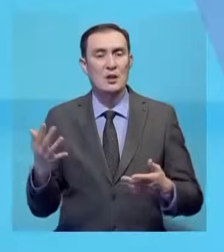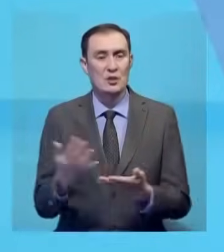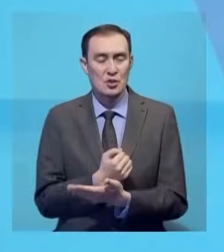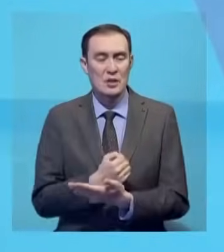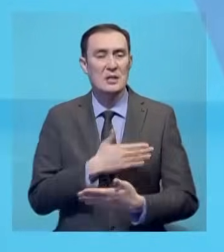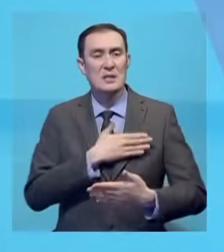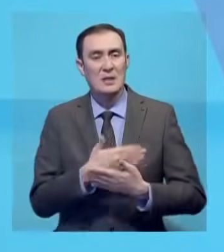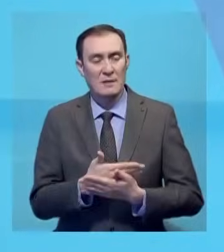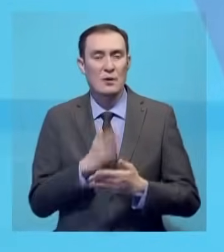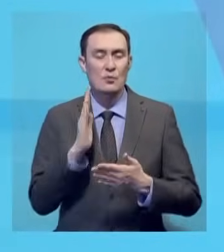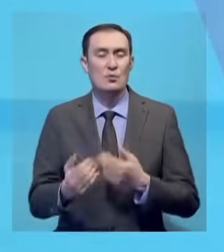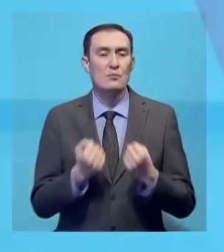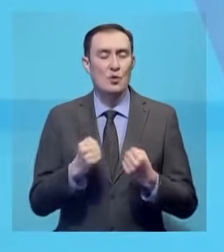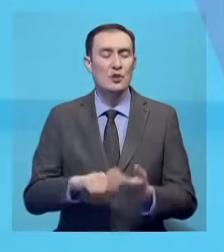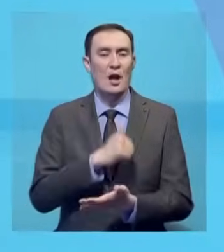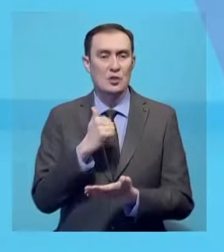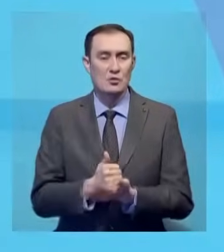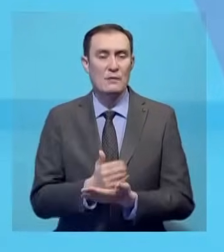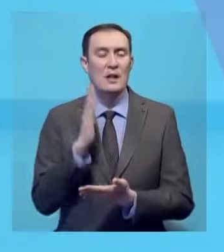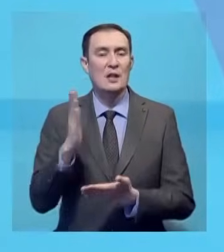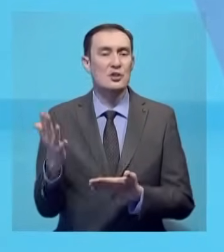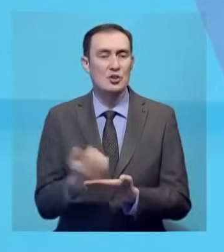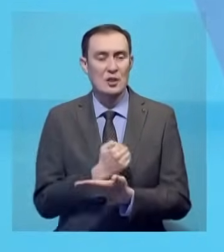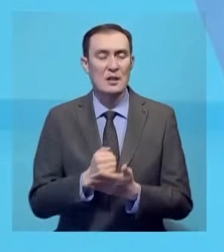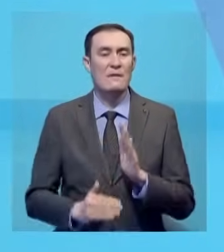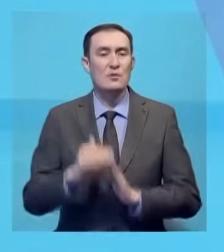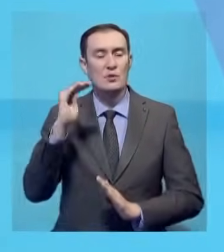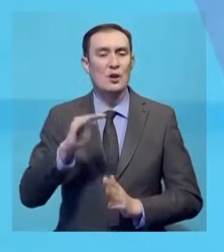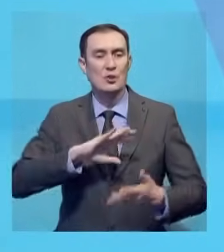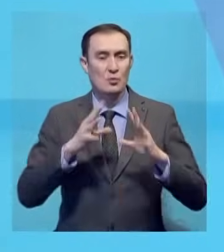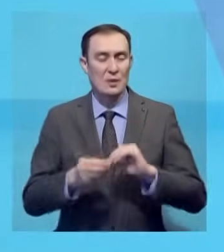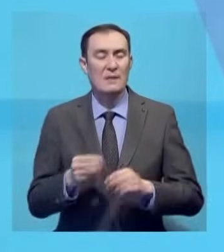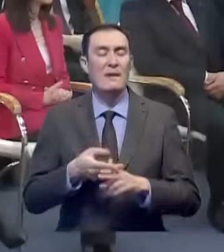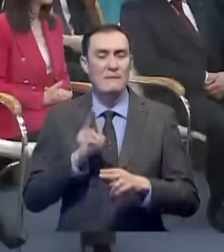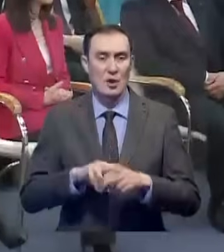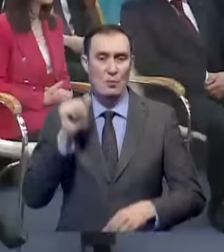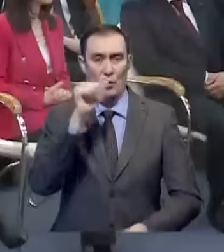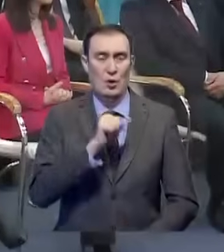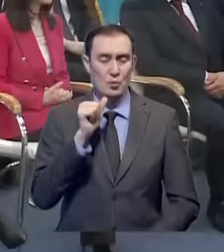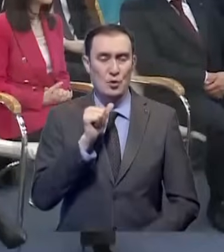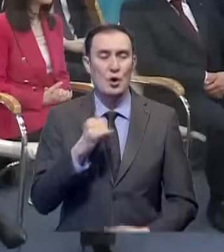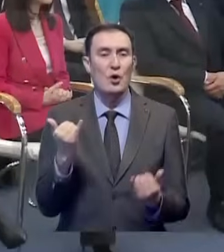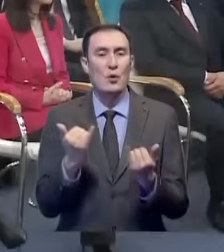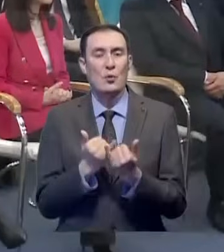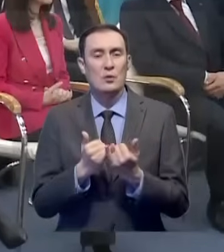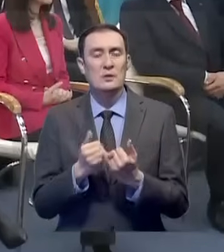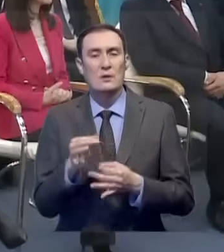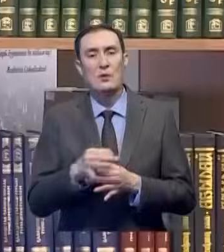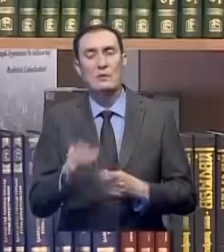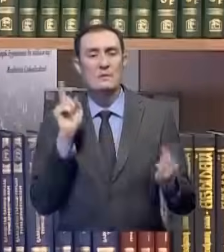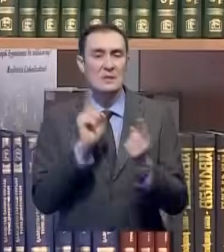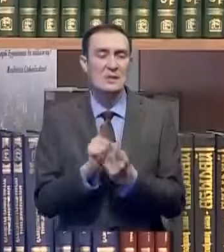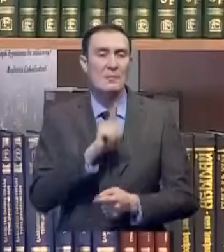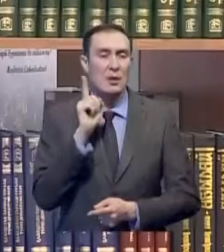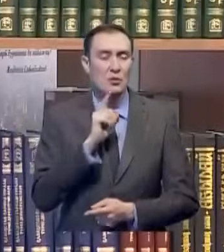и инициативы послужат прочной основой для достижения высоких показателей и в этом году. Гости региона встретились с местной